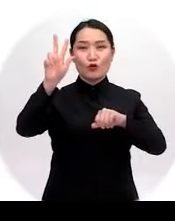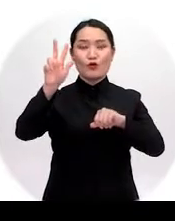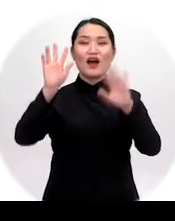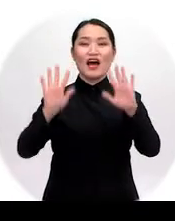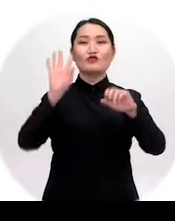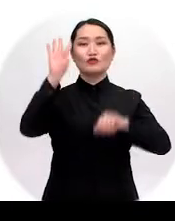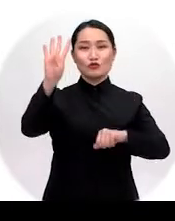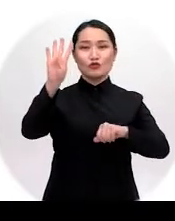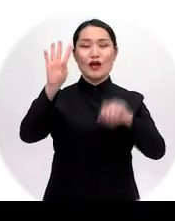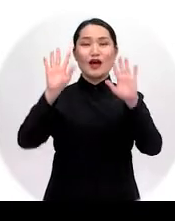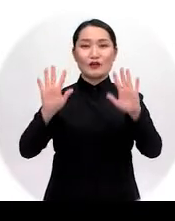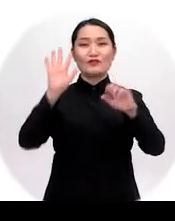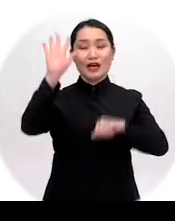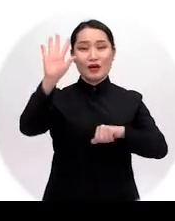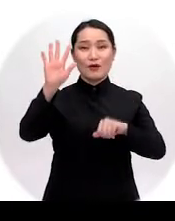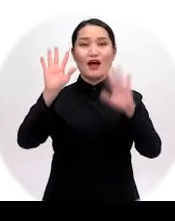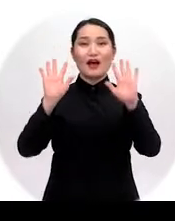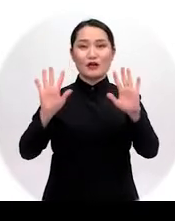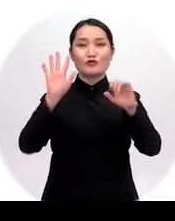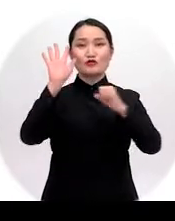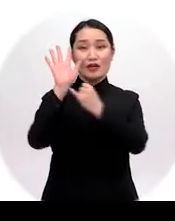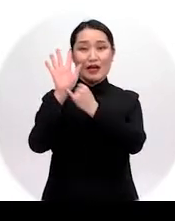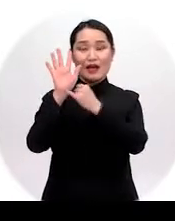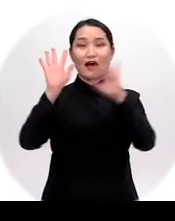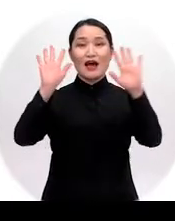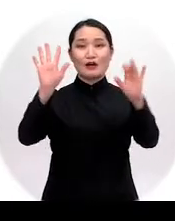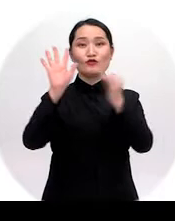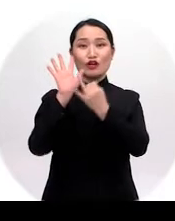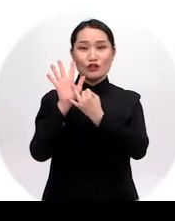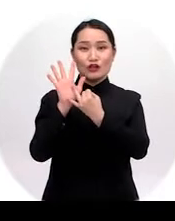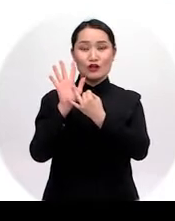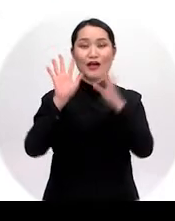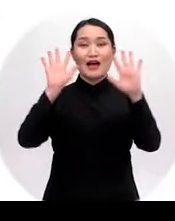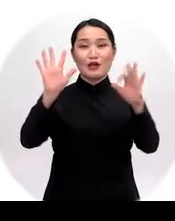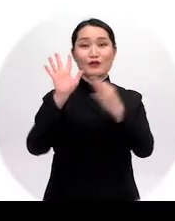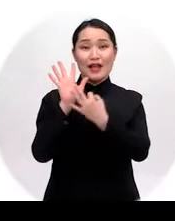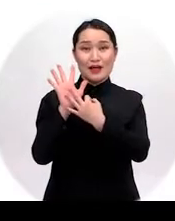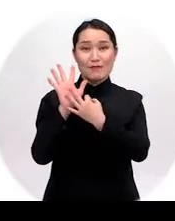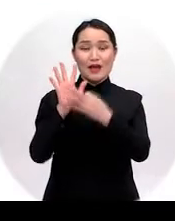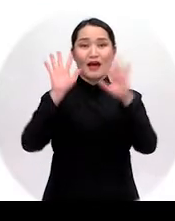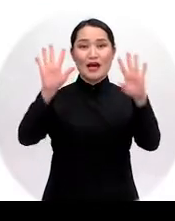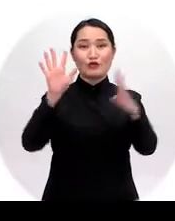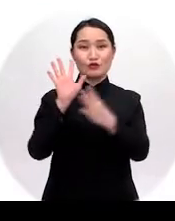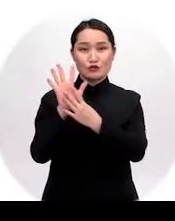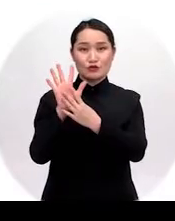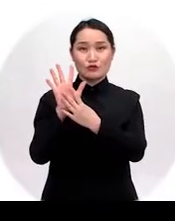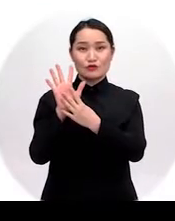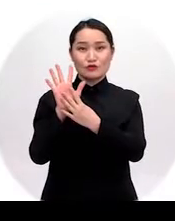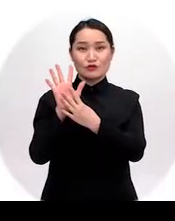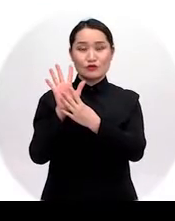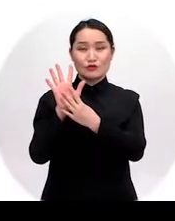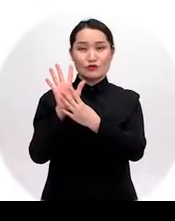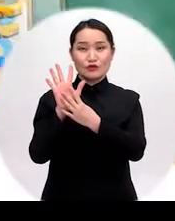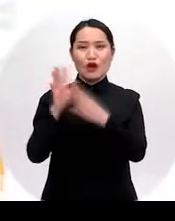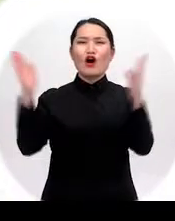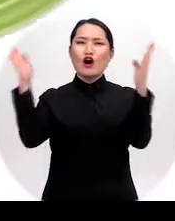Үнээс хойш 14, 15, 16, 17, 18, 19 цаг